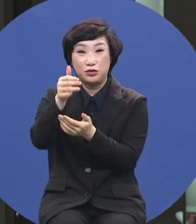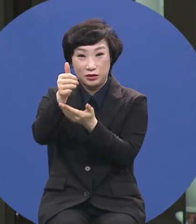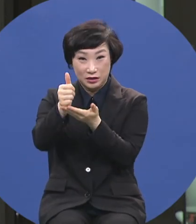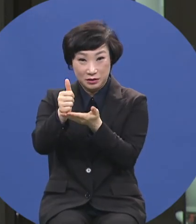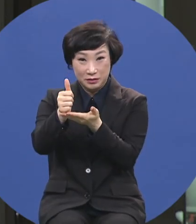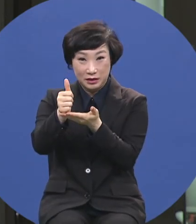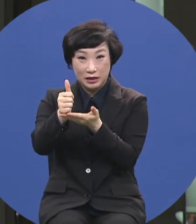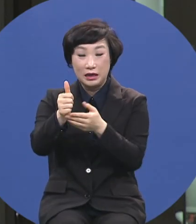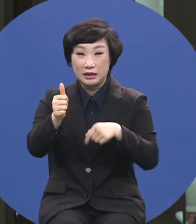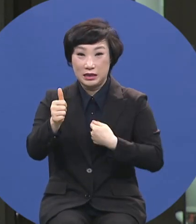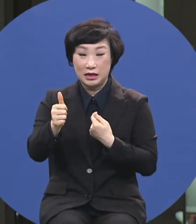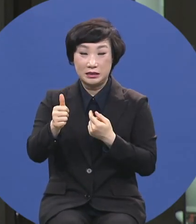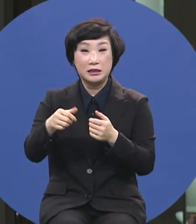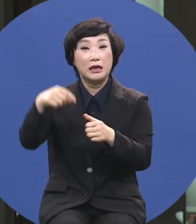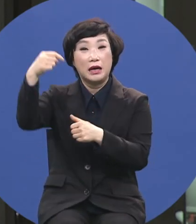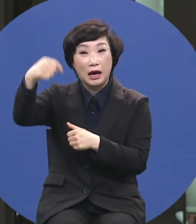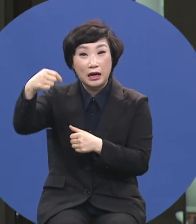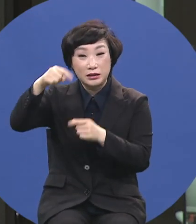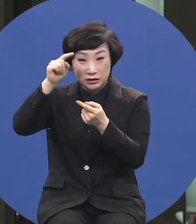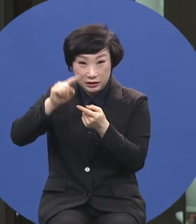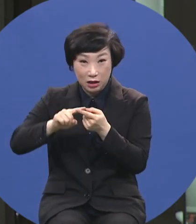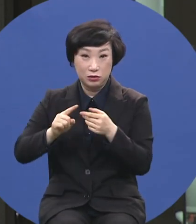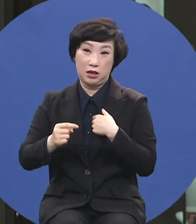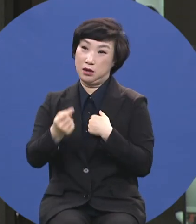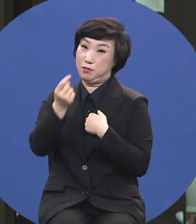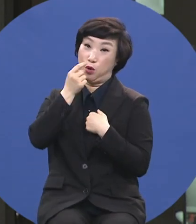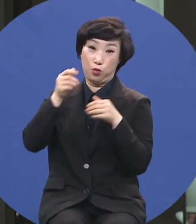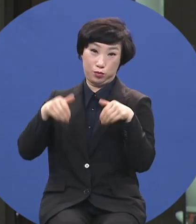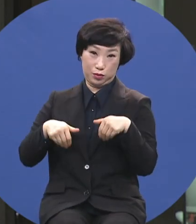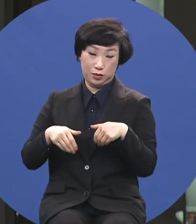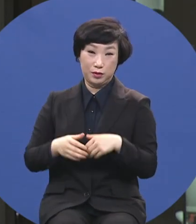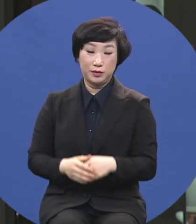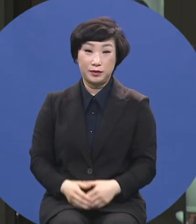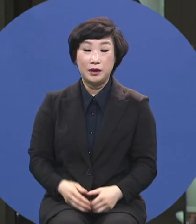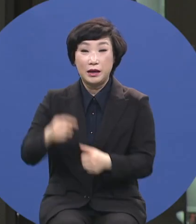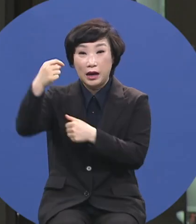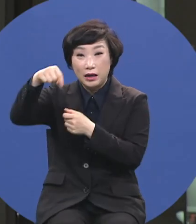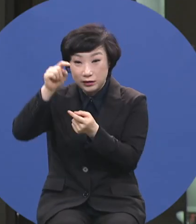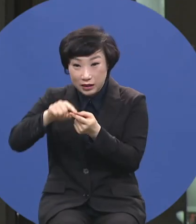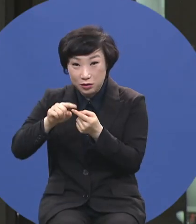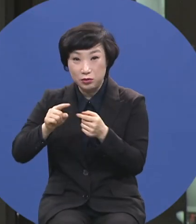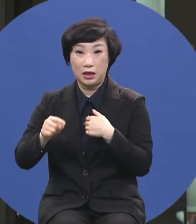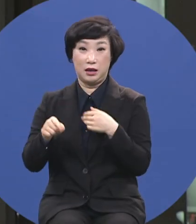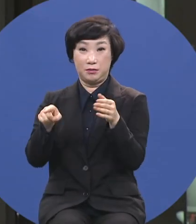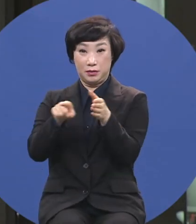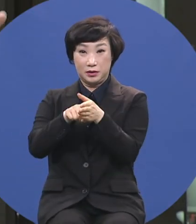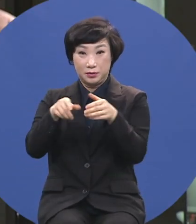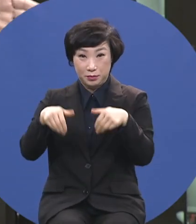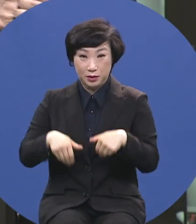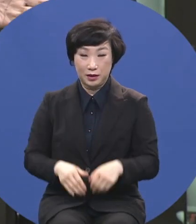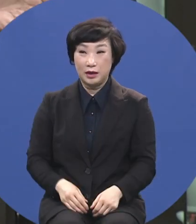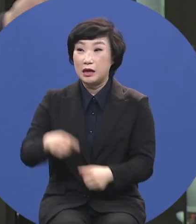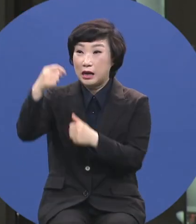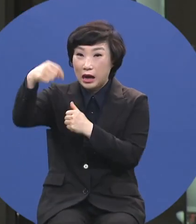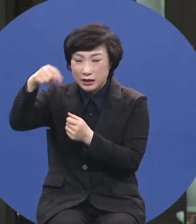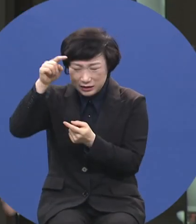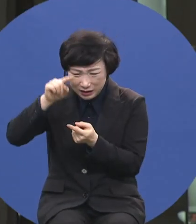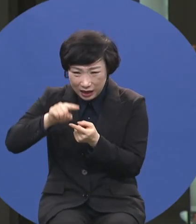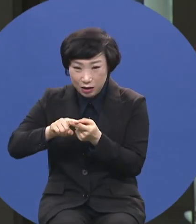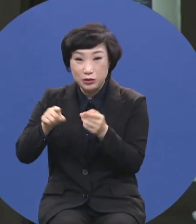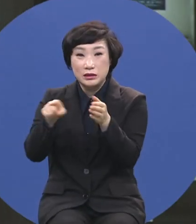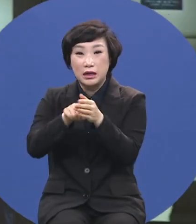예수님이 자신을 가르친 대로 배우고 가르친 대로 믿고 가르친